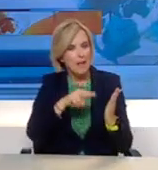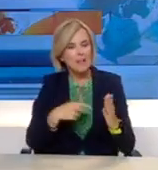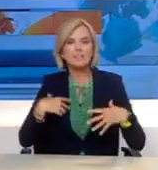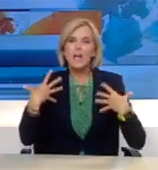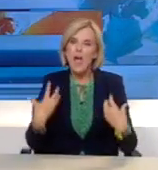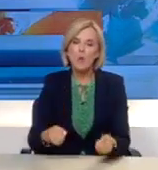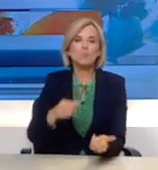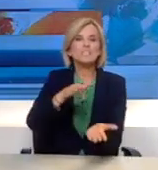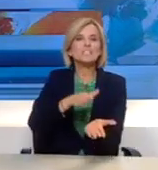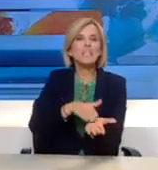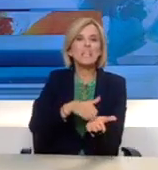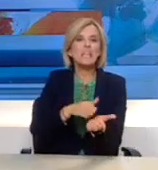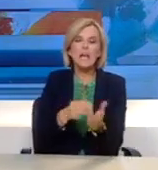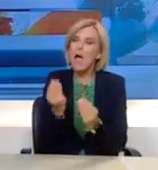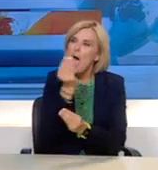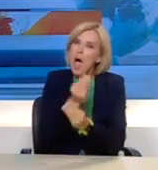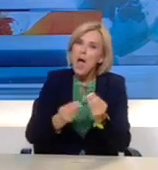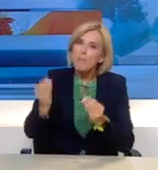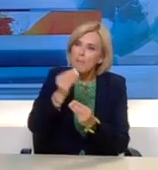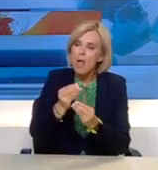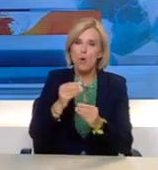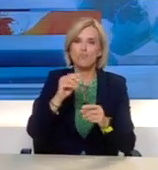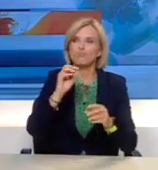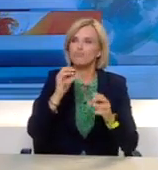συνεχώς επικαιροποιούνται και